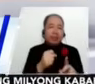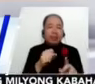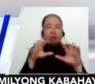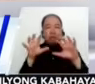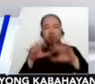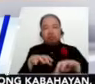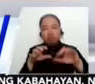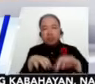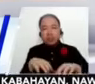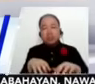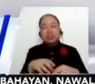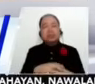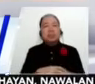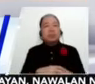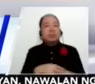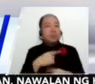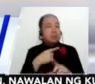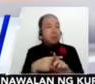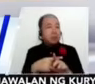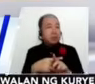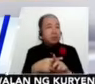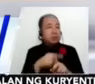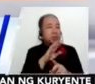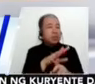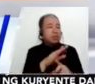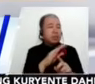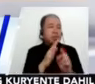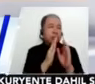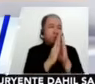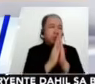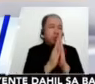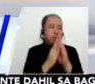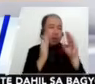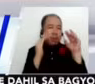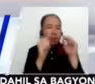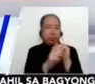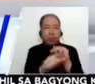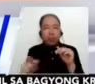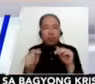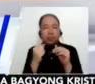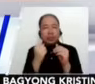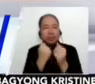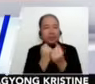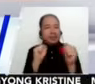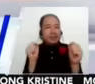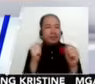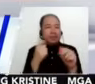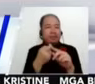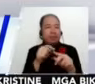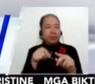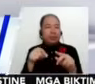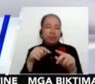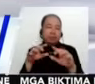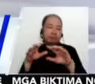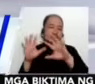at syempre kasabay niyan yung panalangin na maging ligtas ang lahat sa banta ni Bagyong Christine. Emila.